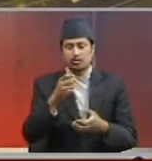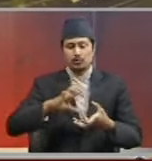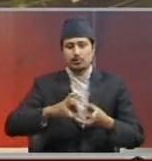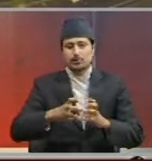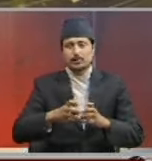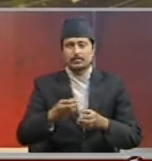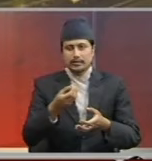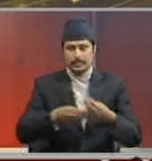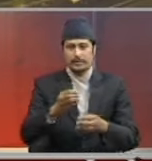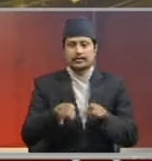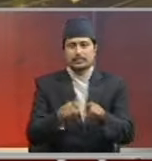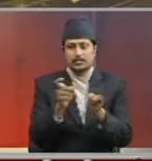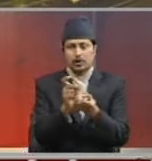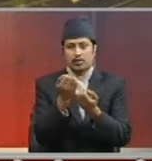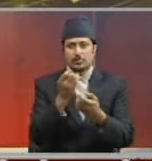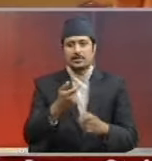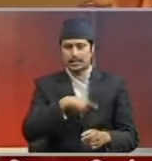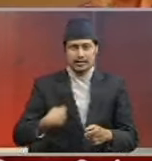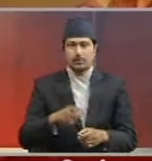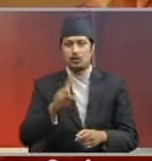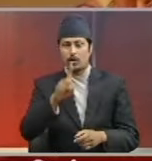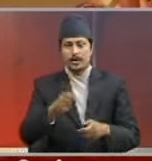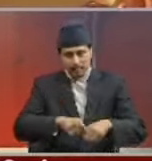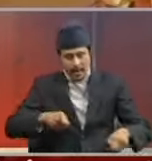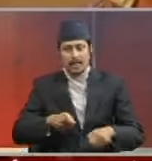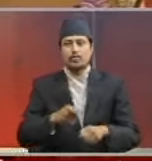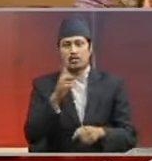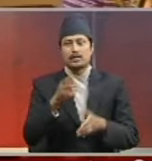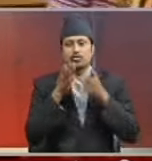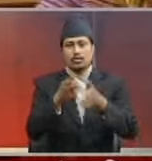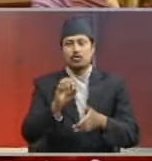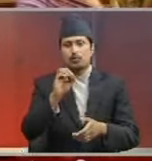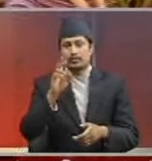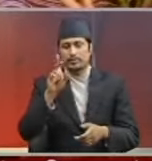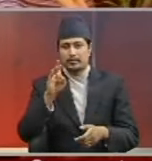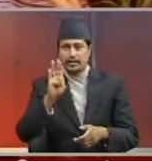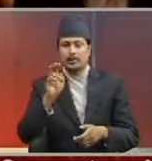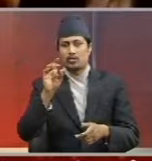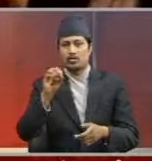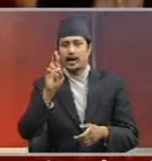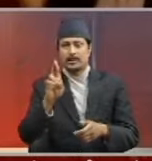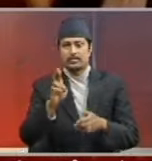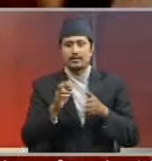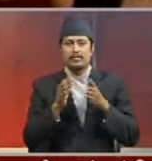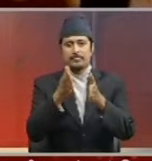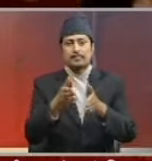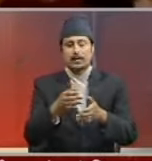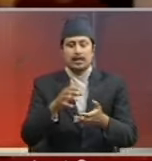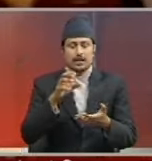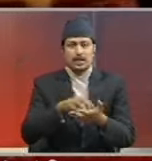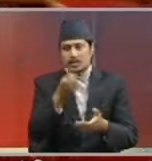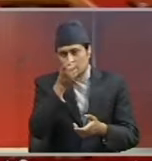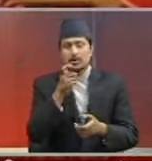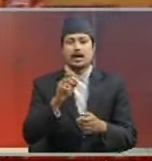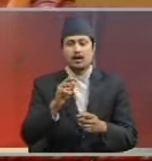व्यवसायीसँग छलफल गरेको छ। चीनको वान बेल्ट वान रोड ओबिओआर अन्तर्राष्ट्रिय प्लेटफर्मका प्रतिनिधिले